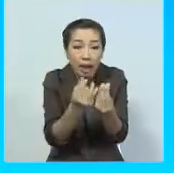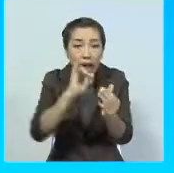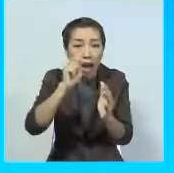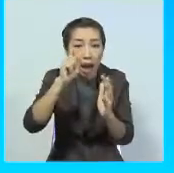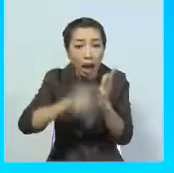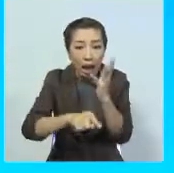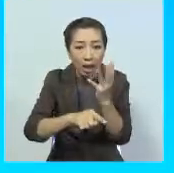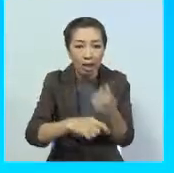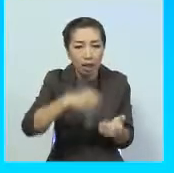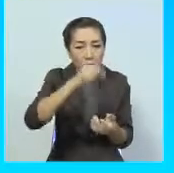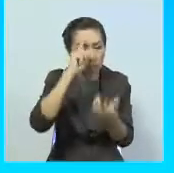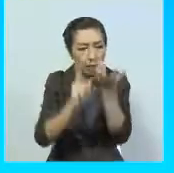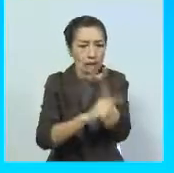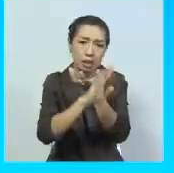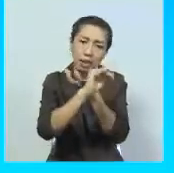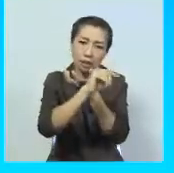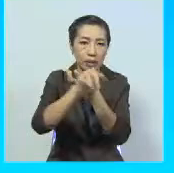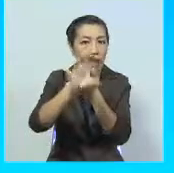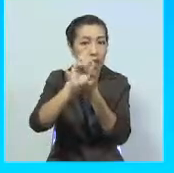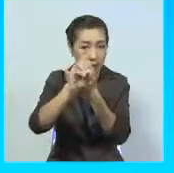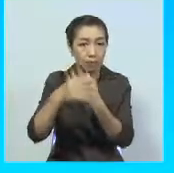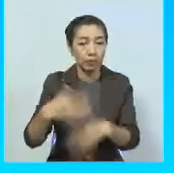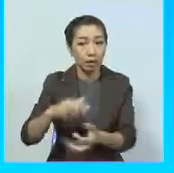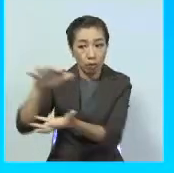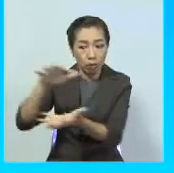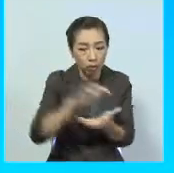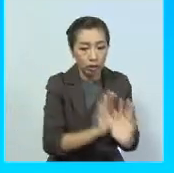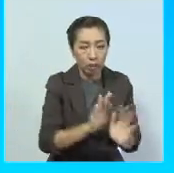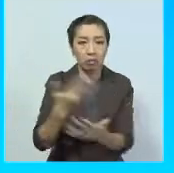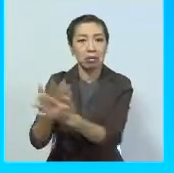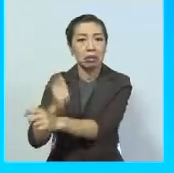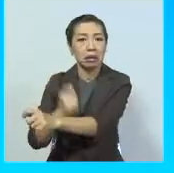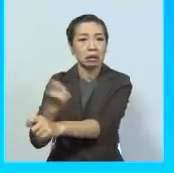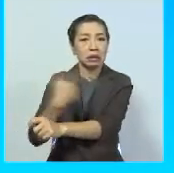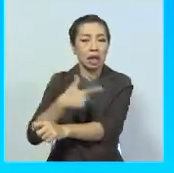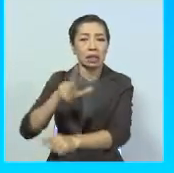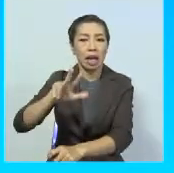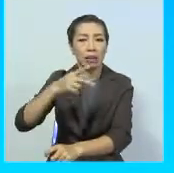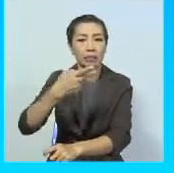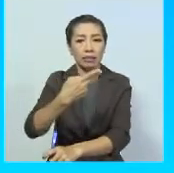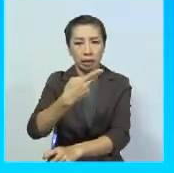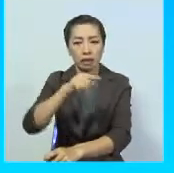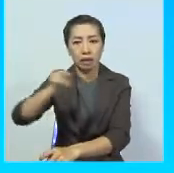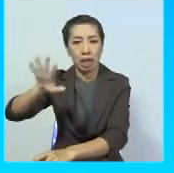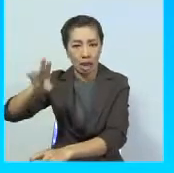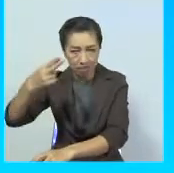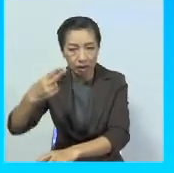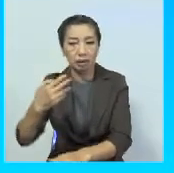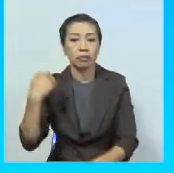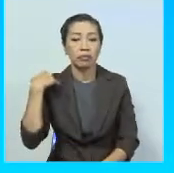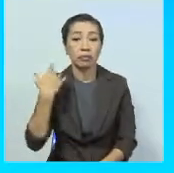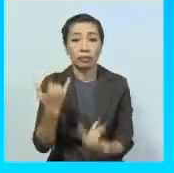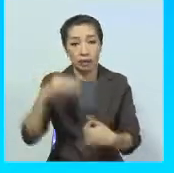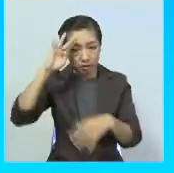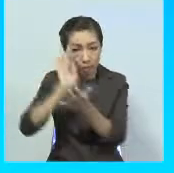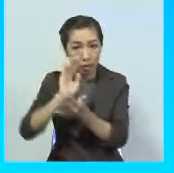อยู่ 40-50 กิโลกรัมแล้วก็ได้รับค่าจ้างเนี่ย 3-50,000 บาทสำหรับปฏิบัติการครั้งนี้นะคะมีการ